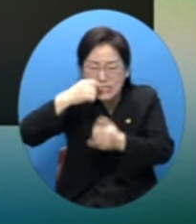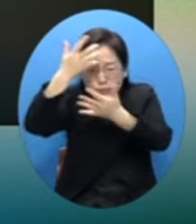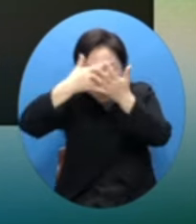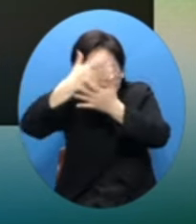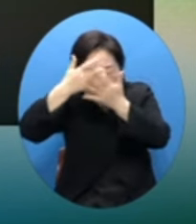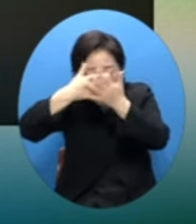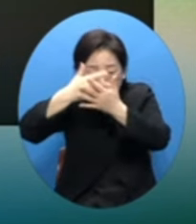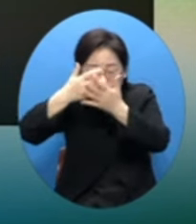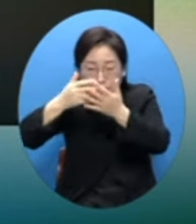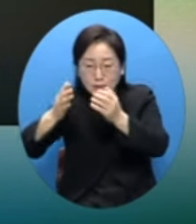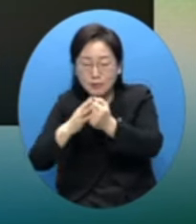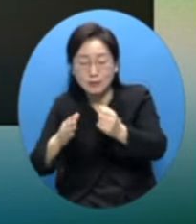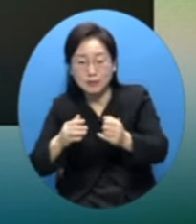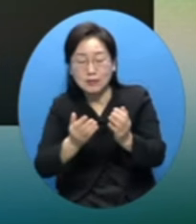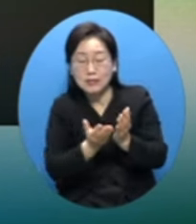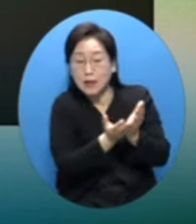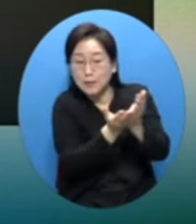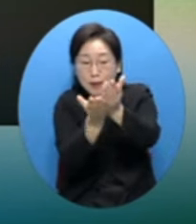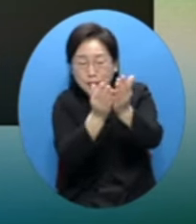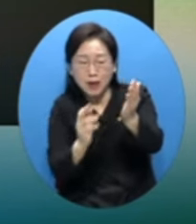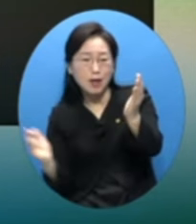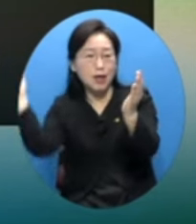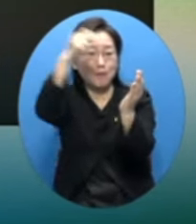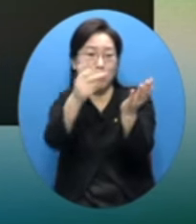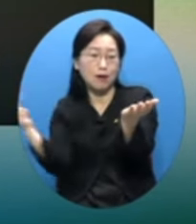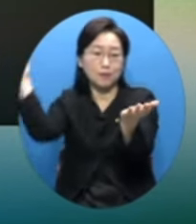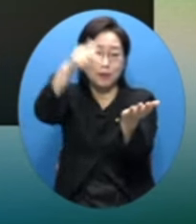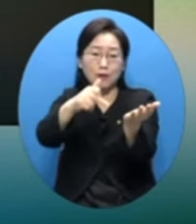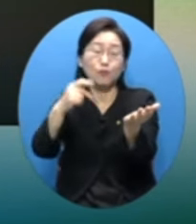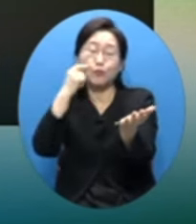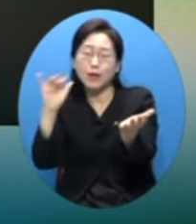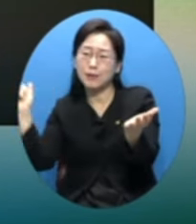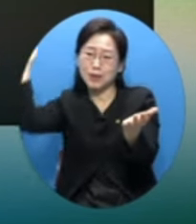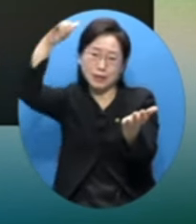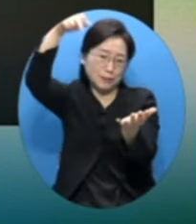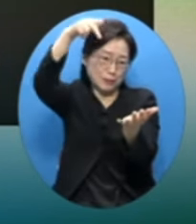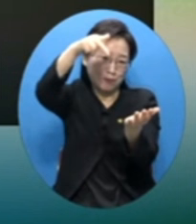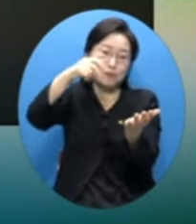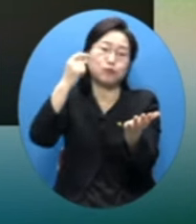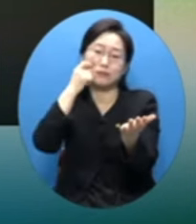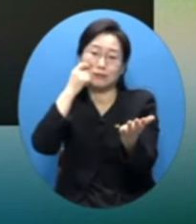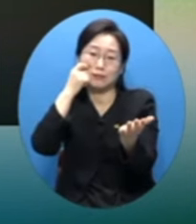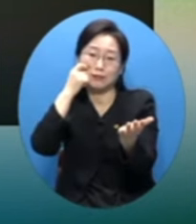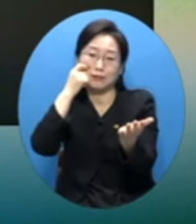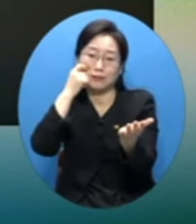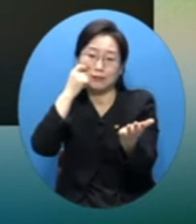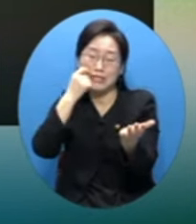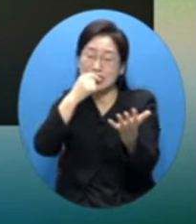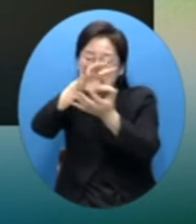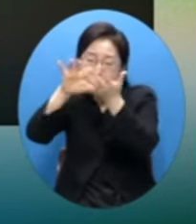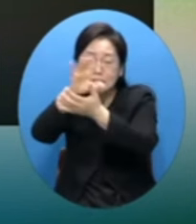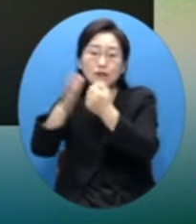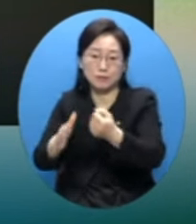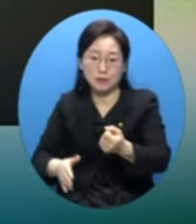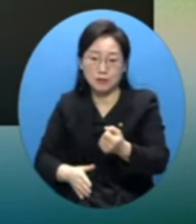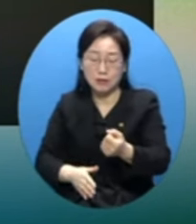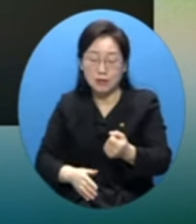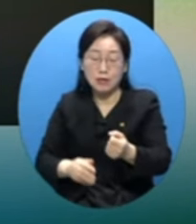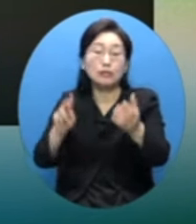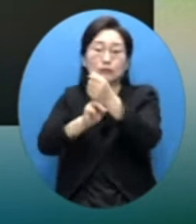철수하는 선박들을 공격하지 못하고 비행기가 뜨지 못했습니다. 이런 기적적인 상황 속에서 9일